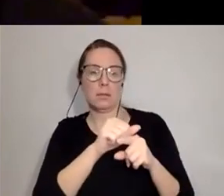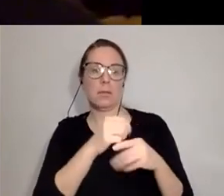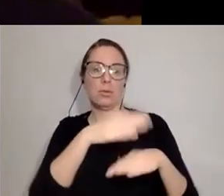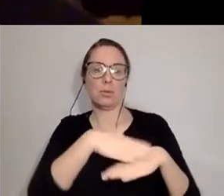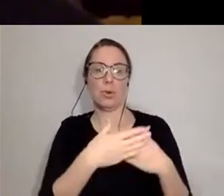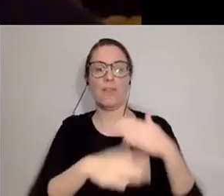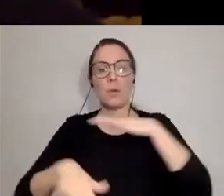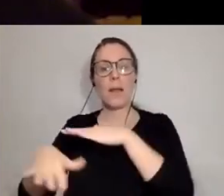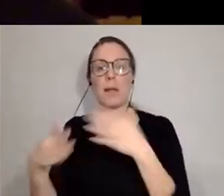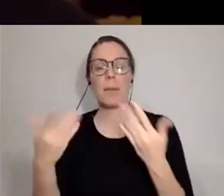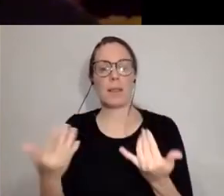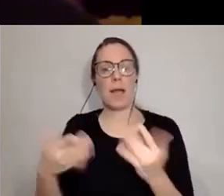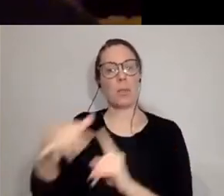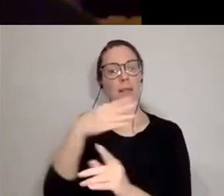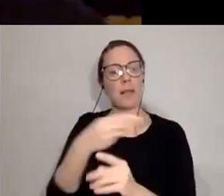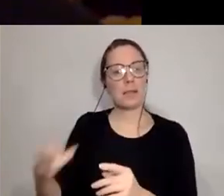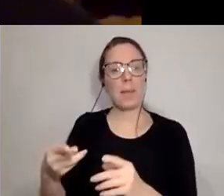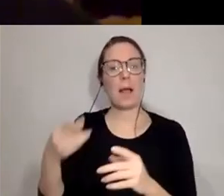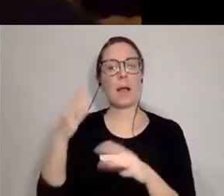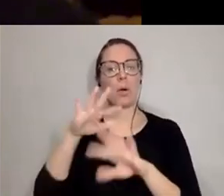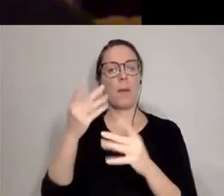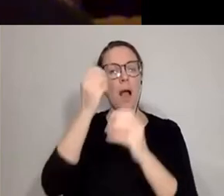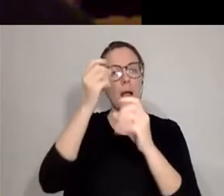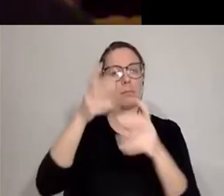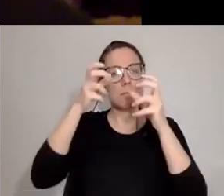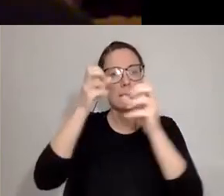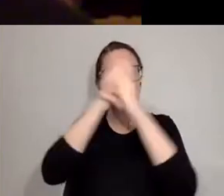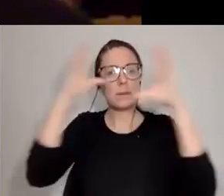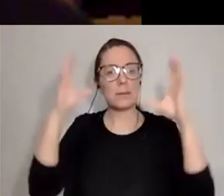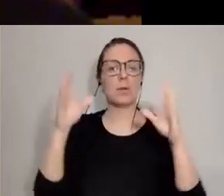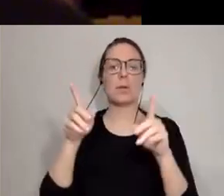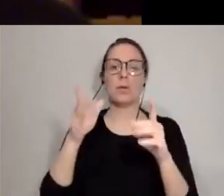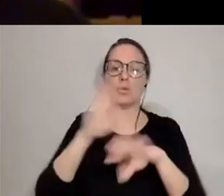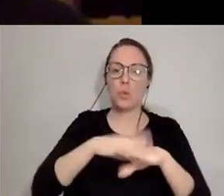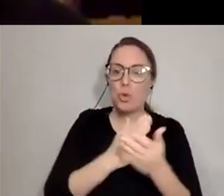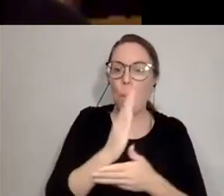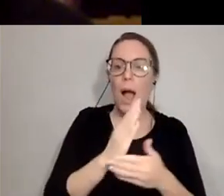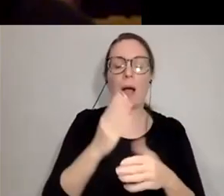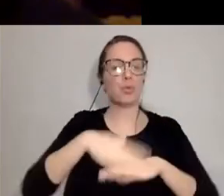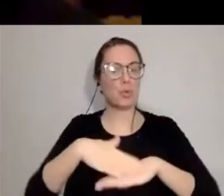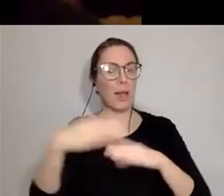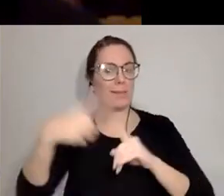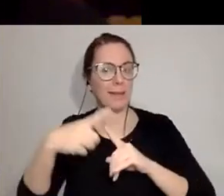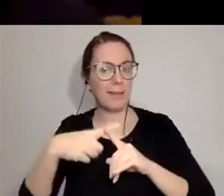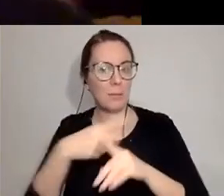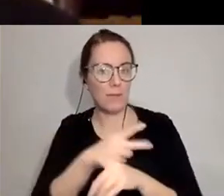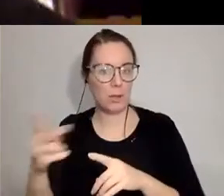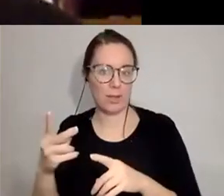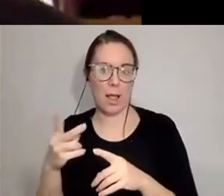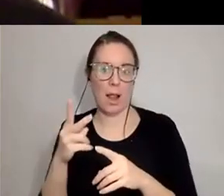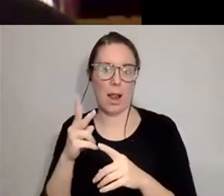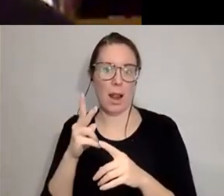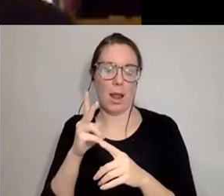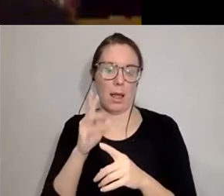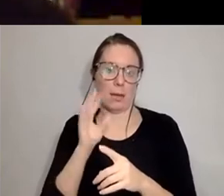actuels de compréhension sur les droits, évidemment, mais aussi des techniques professionnelles spécifiques. Alors, je